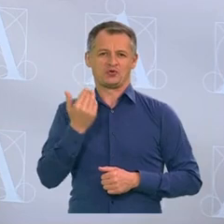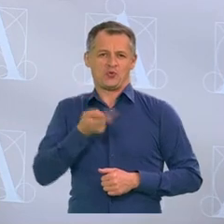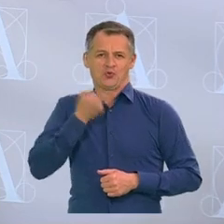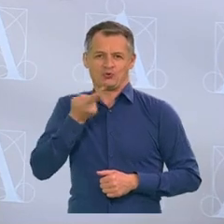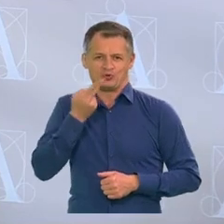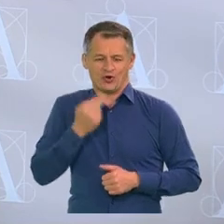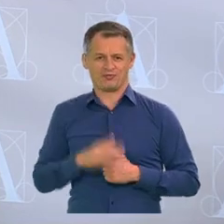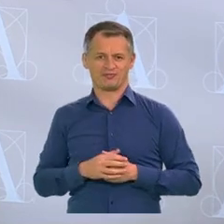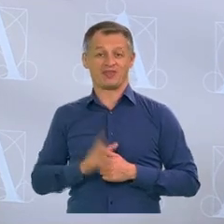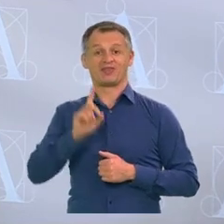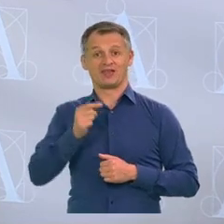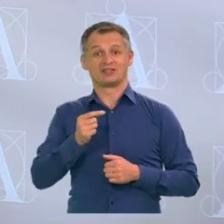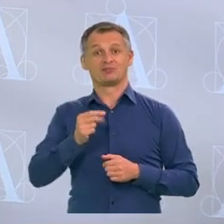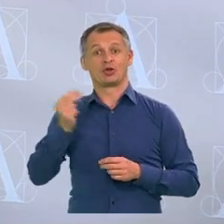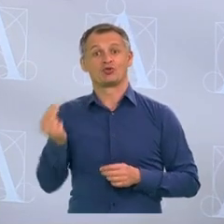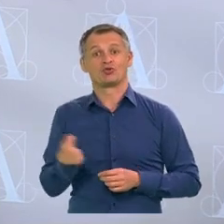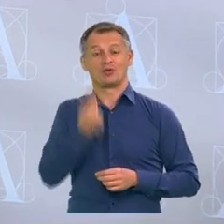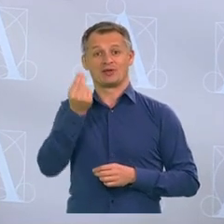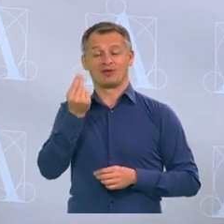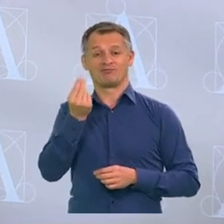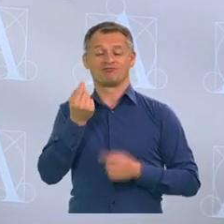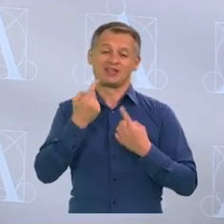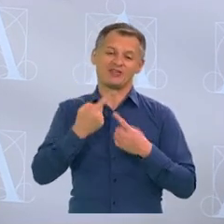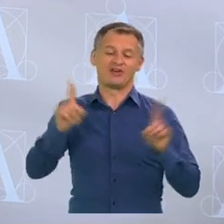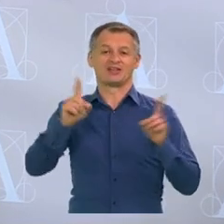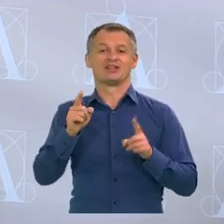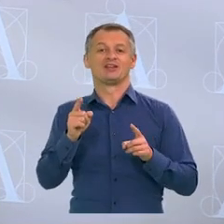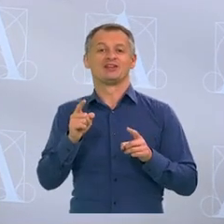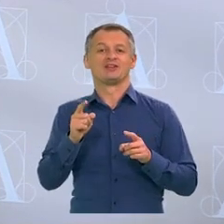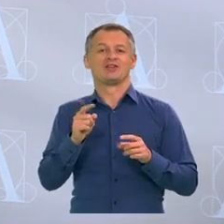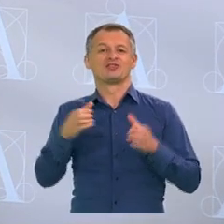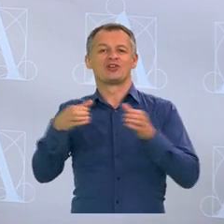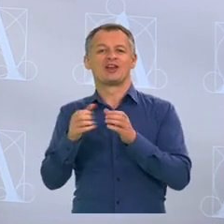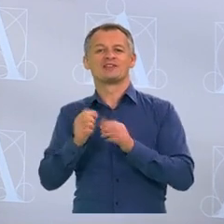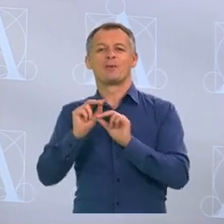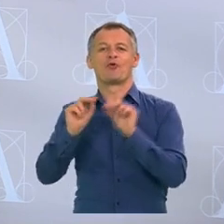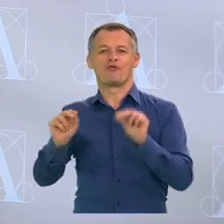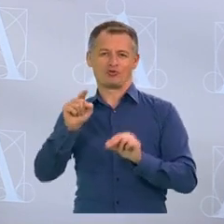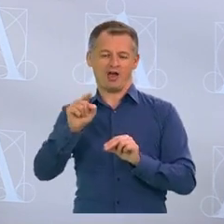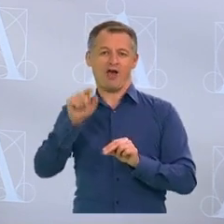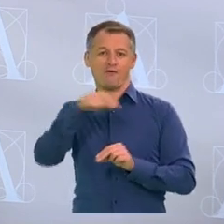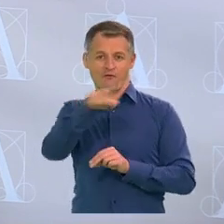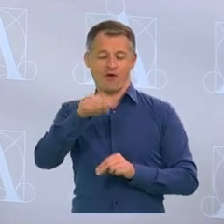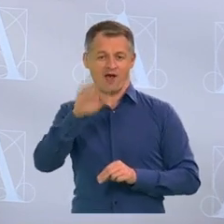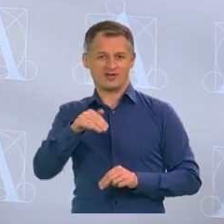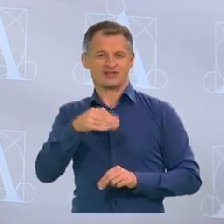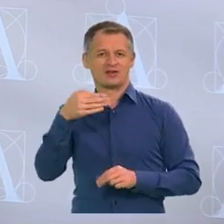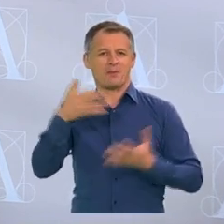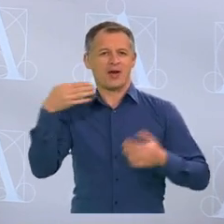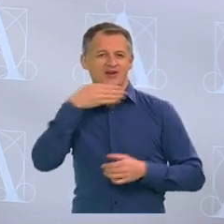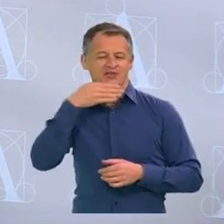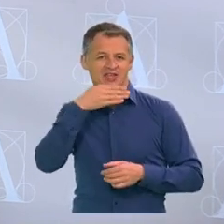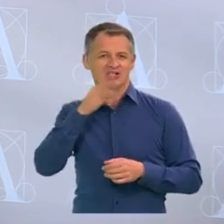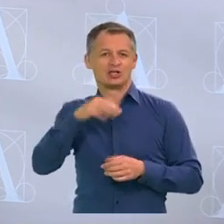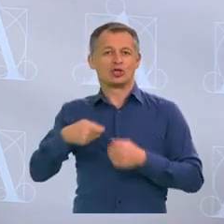spre deosebire de generațiile unora dintre profesorii voștri, voi aveți marele atu al unei studenții într-o